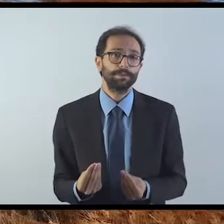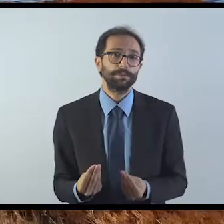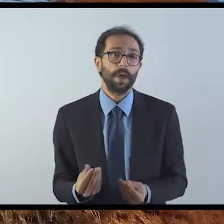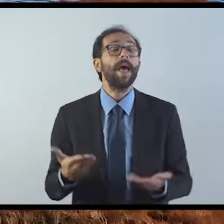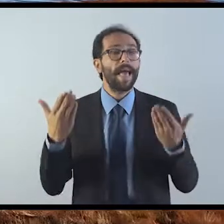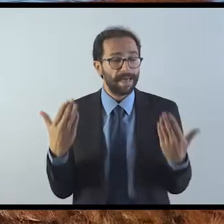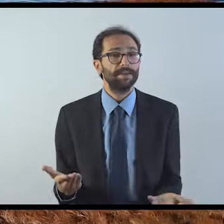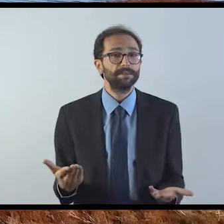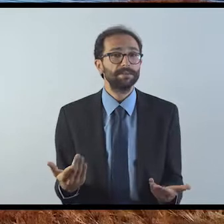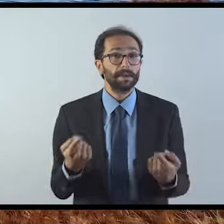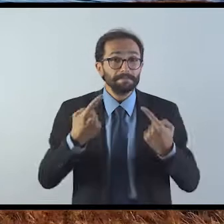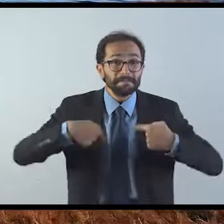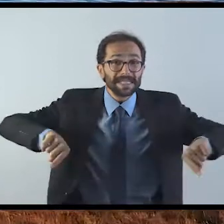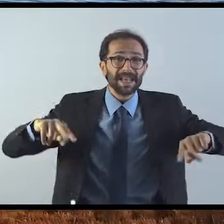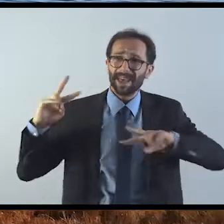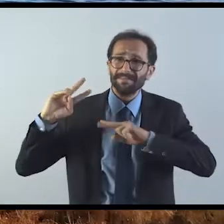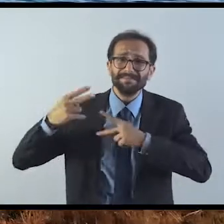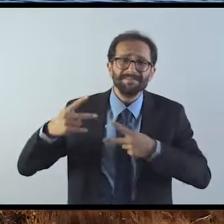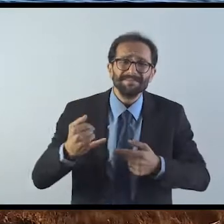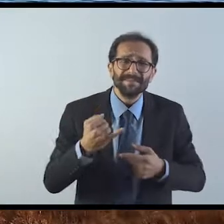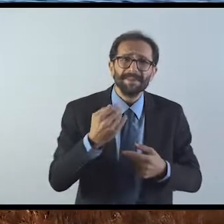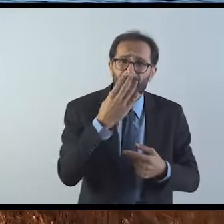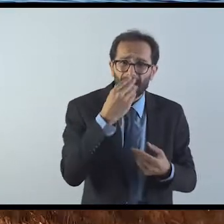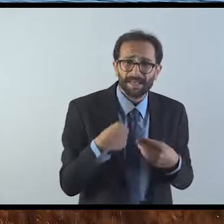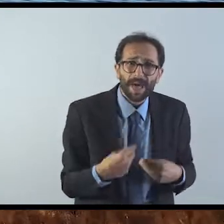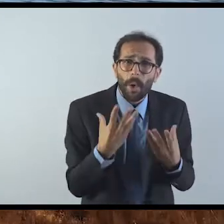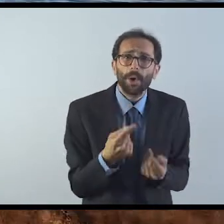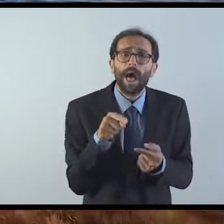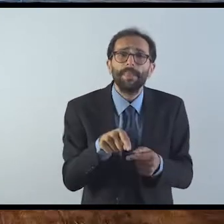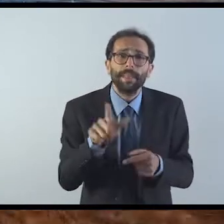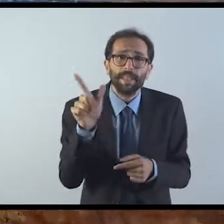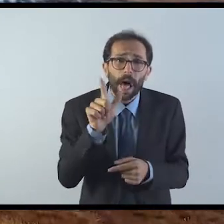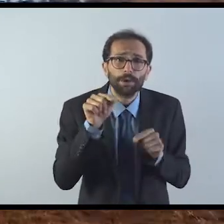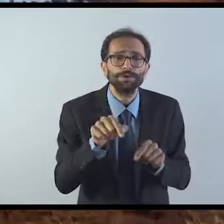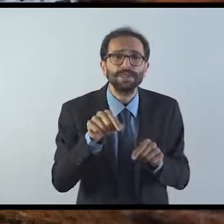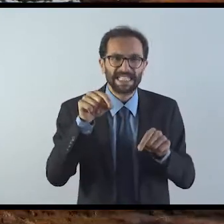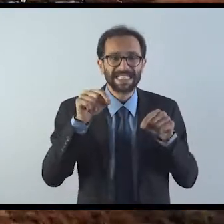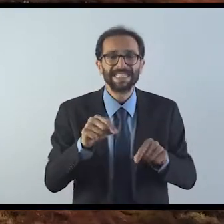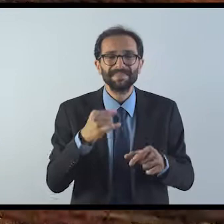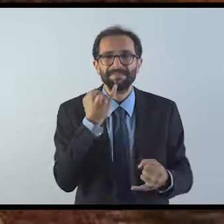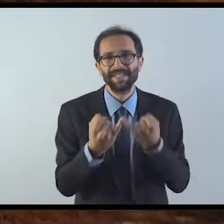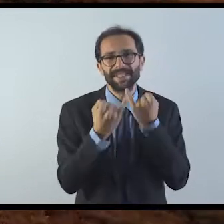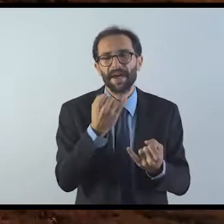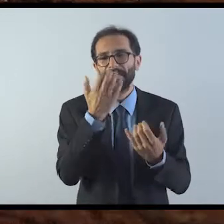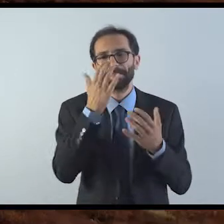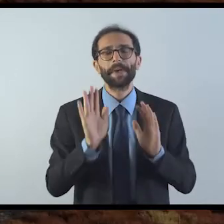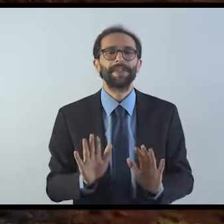bizler için bir miras olan hersekle günü Şimdi de ziyaretçilerini bekliyor